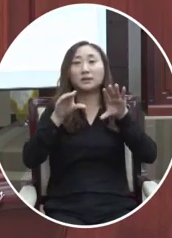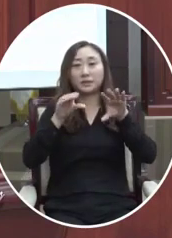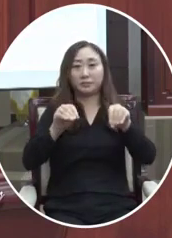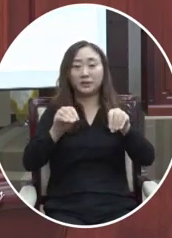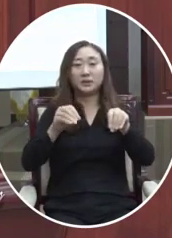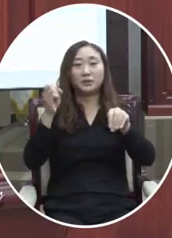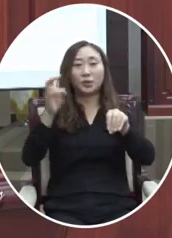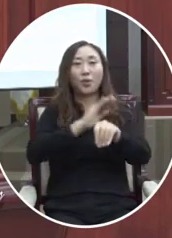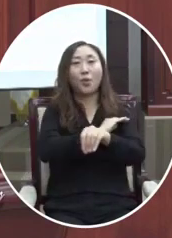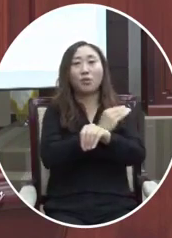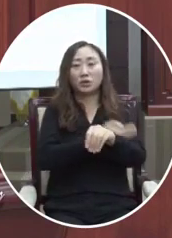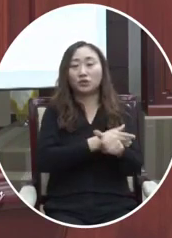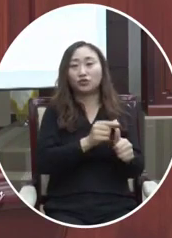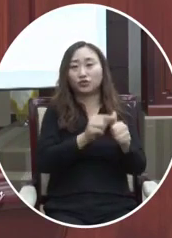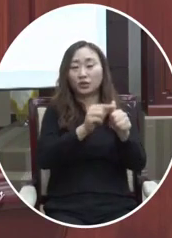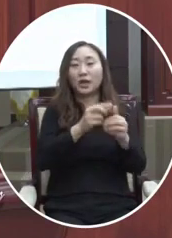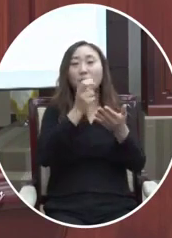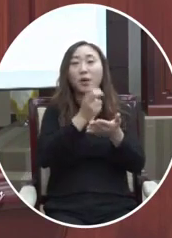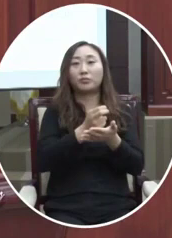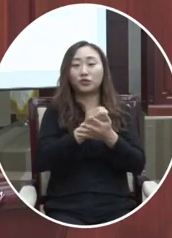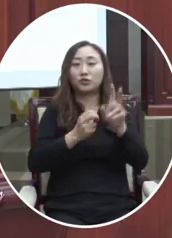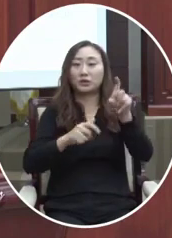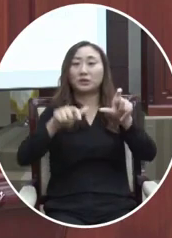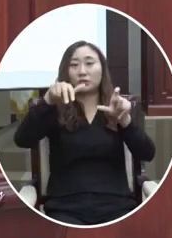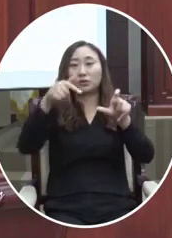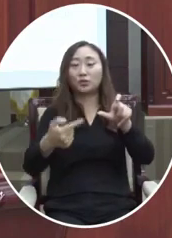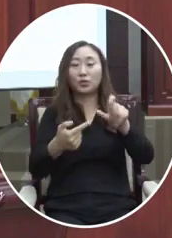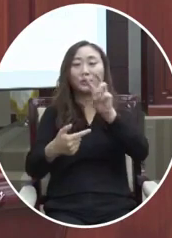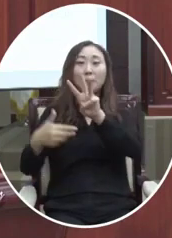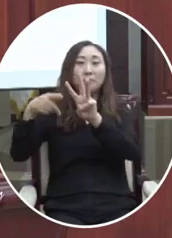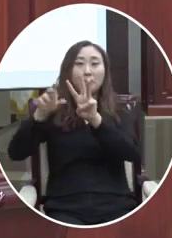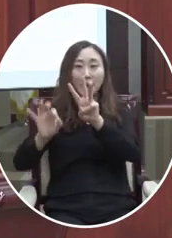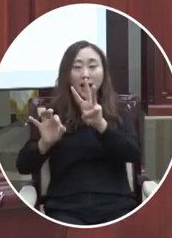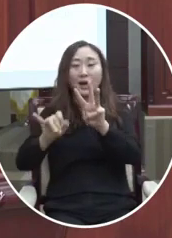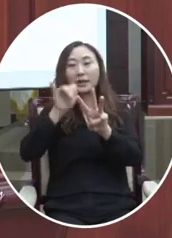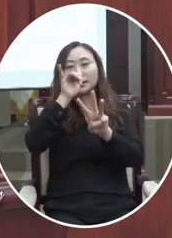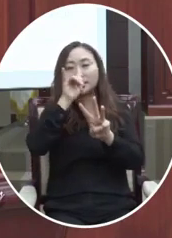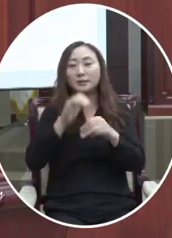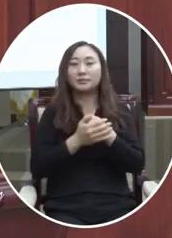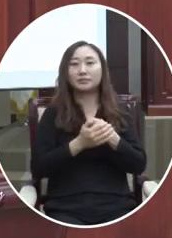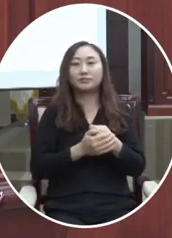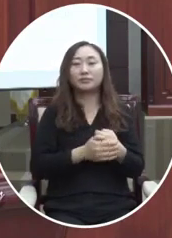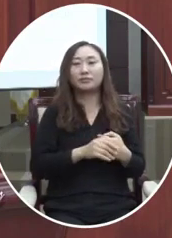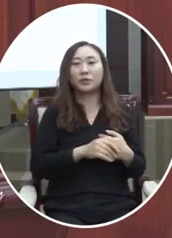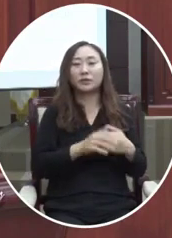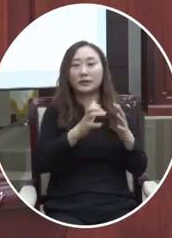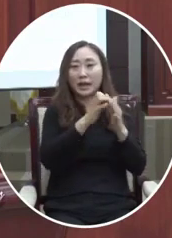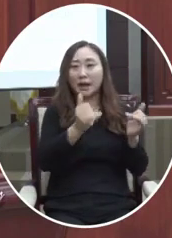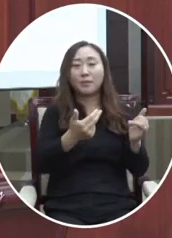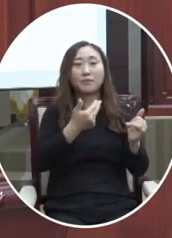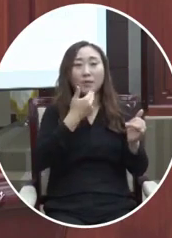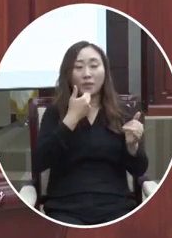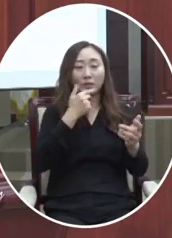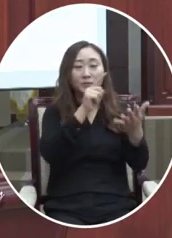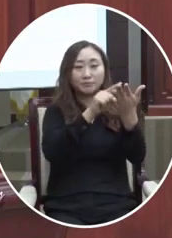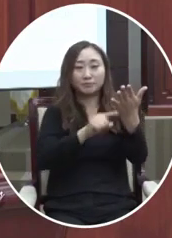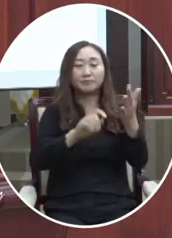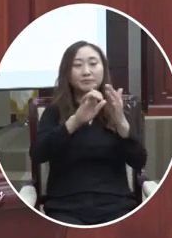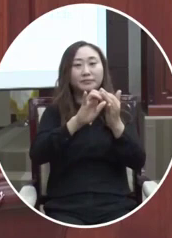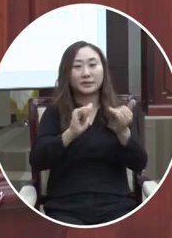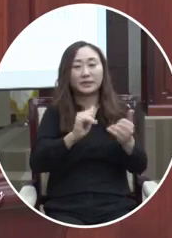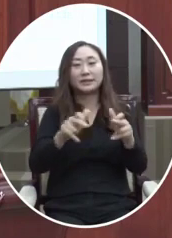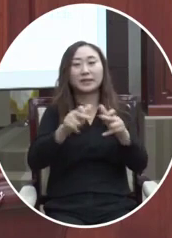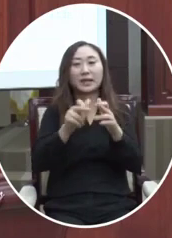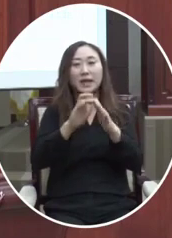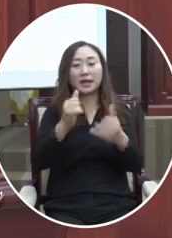및 권리 구제 등에 관한 법률 제15조 제3항에는 무인 정보 단말기에 대한 장애인의 접근 편의